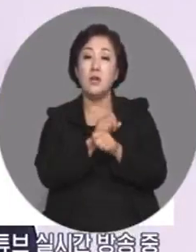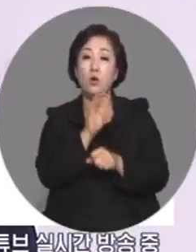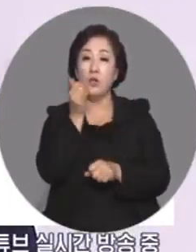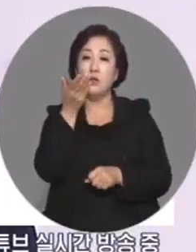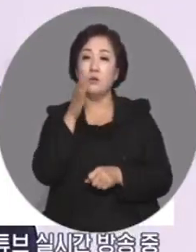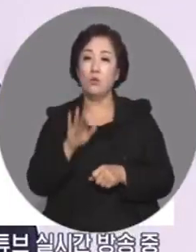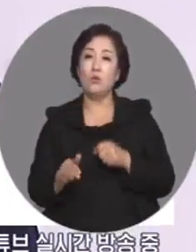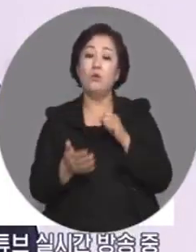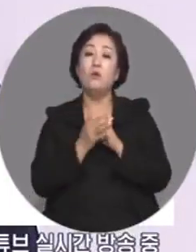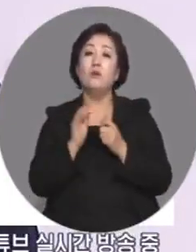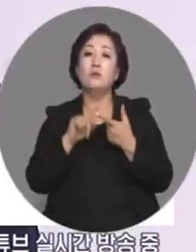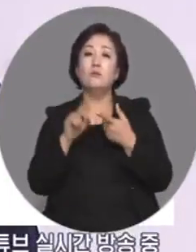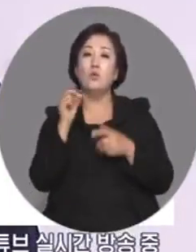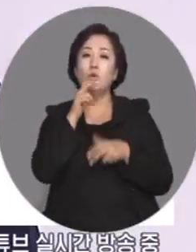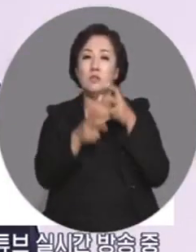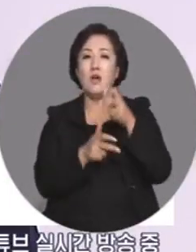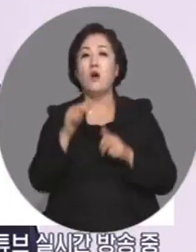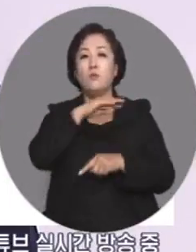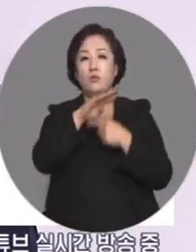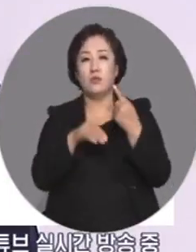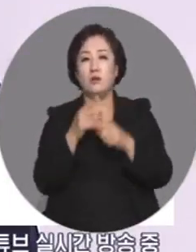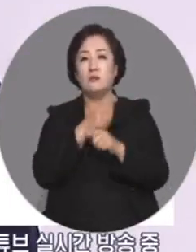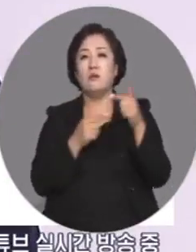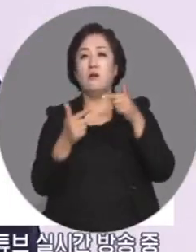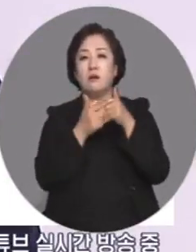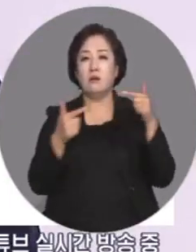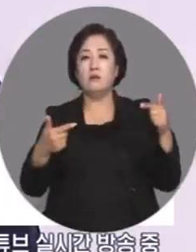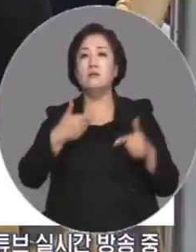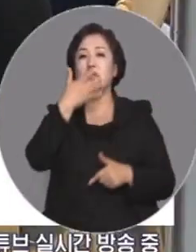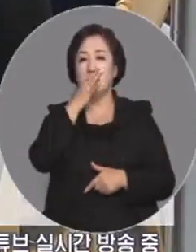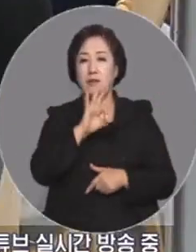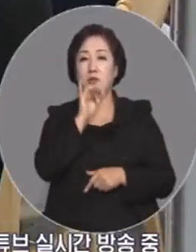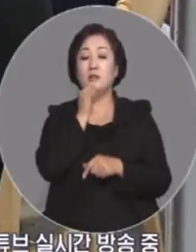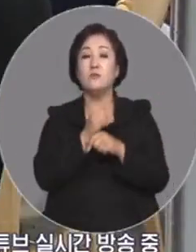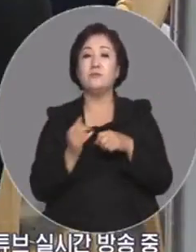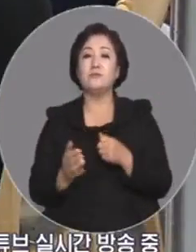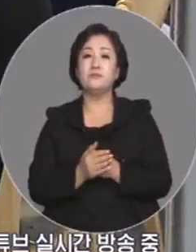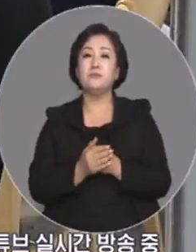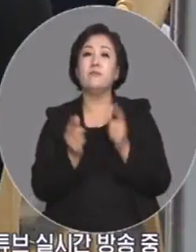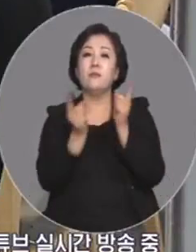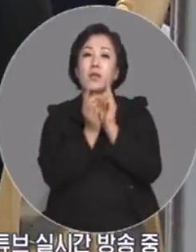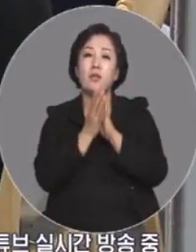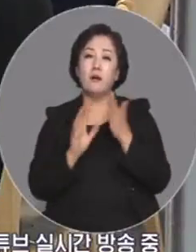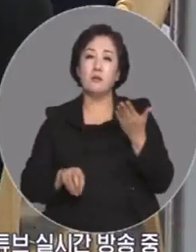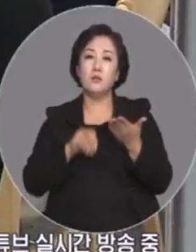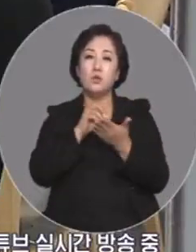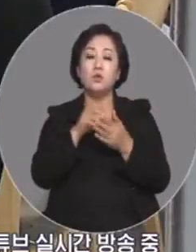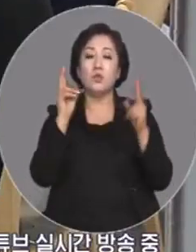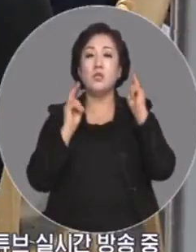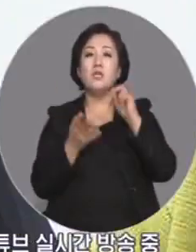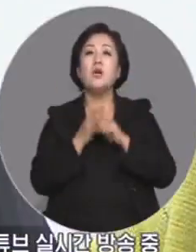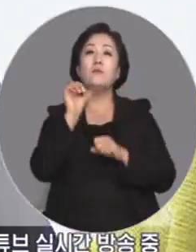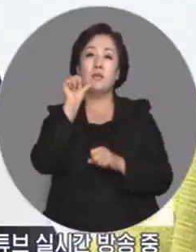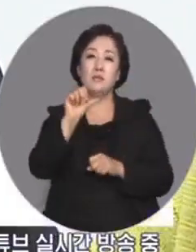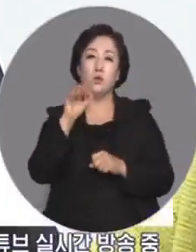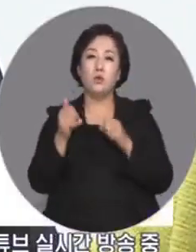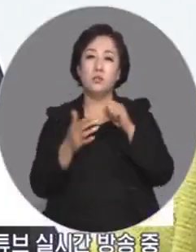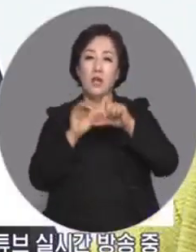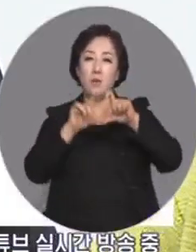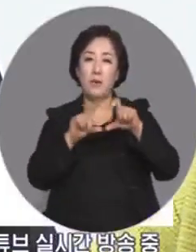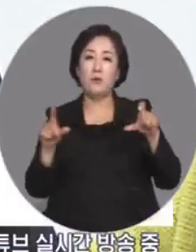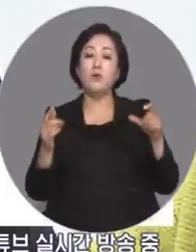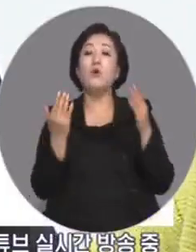해주시고 계셔가지고 사업을 운영하는 데 상당히 도움이 되고 있습니다. 실제로 입주 기업 5곳의 평균 매출 상승과